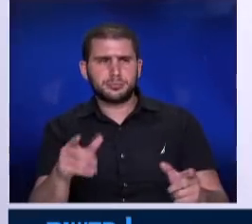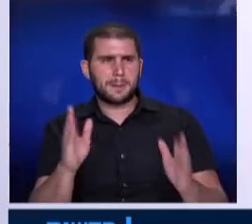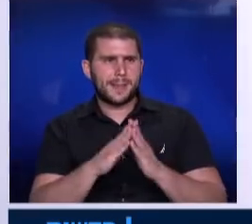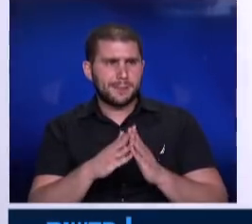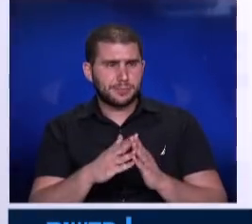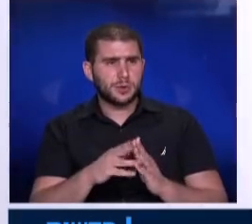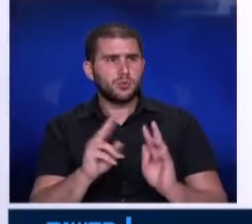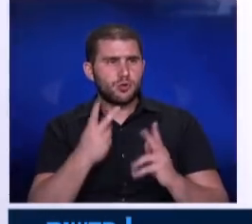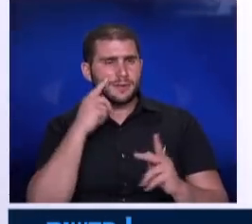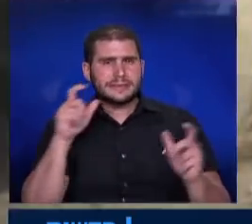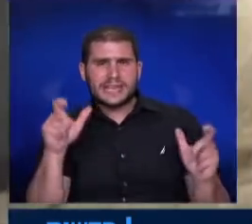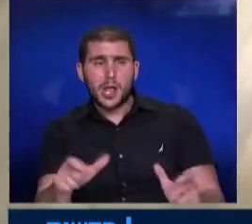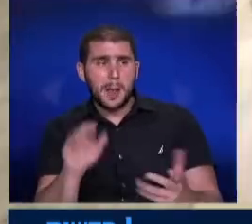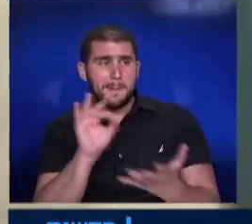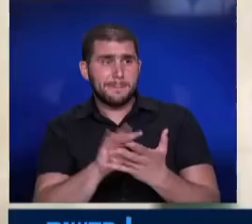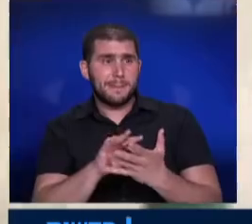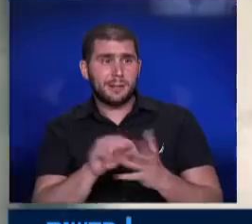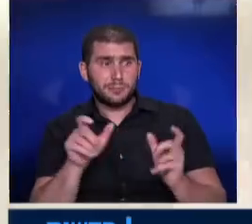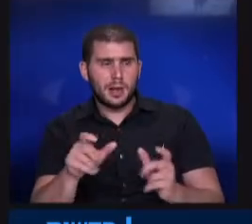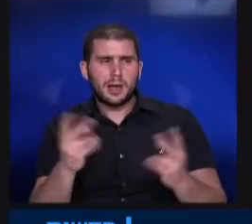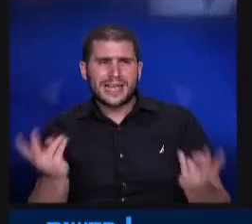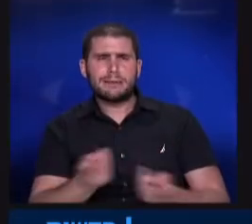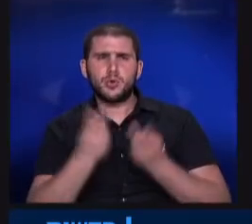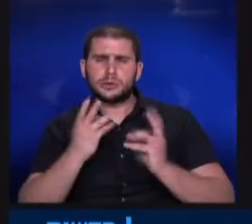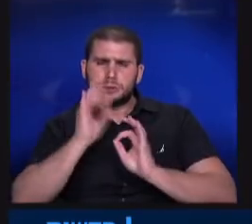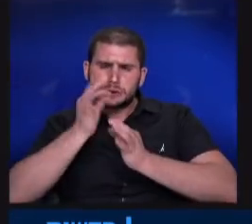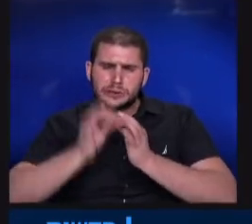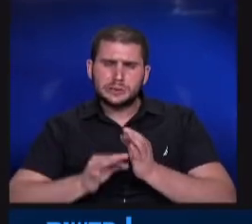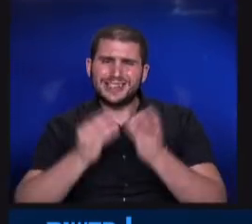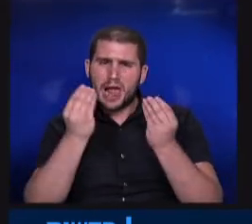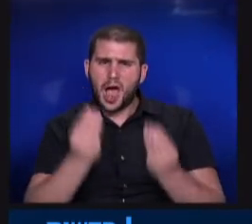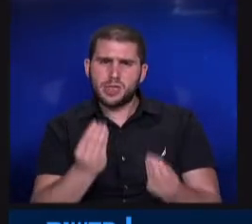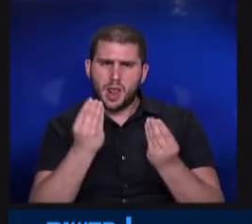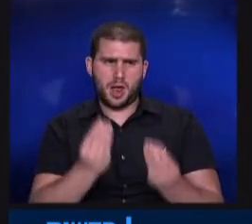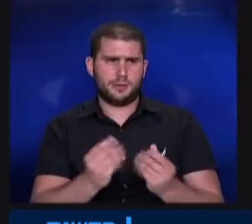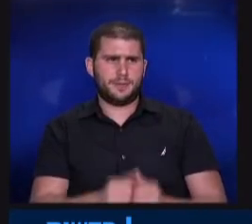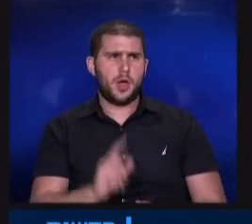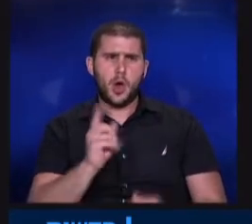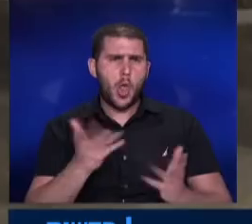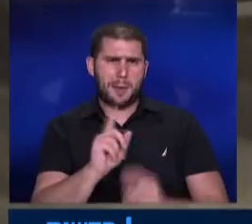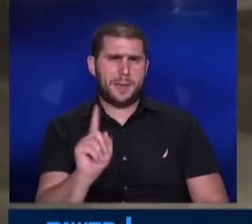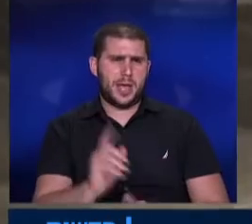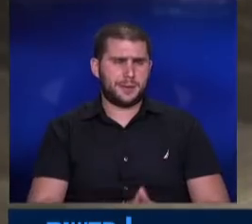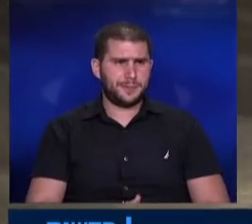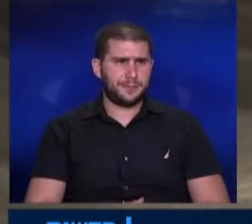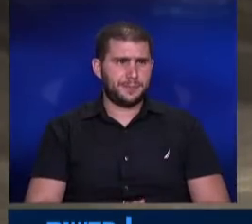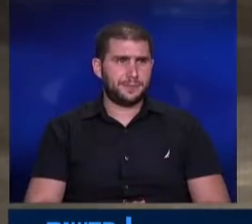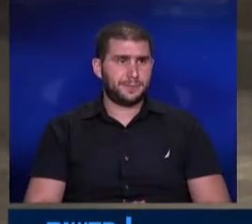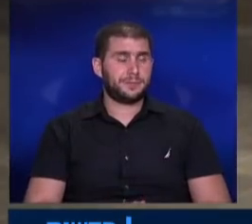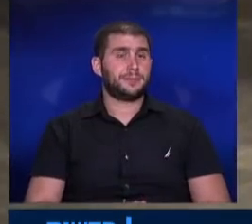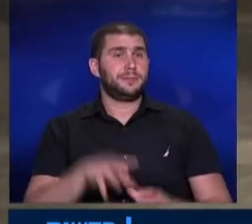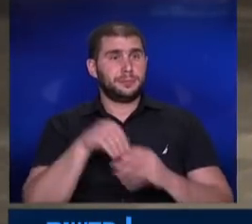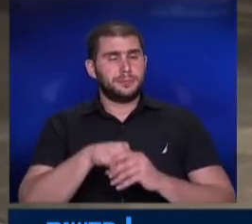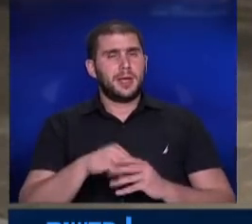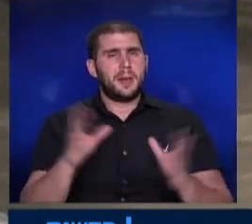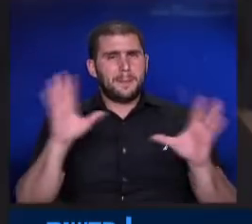פעם אחת סגרנו, ברגע שסגרנו, תתחילו חיפוש יסודי, איטי, לא ממהרים לשום מקום. הצטרפנו לפנות